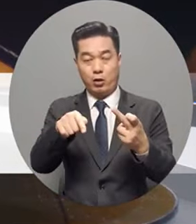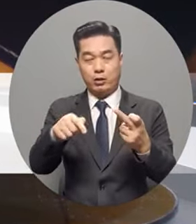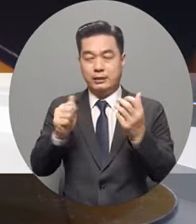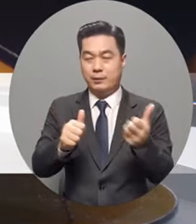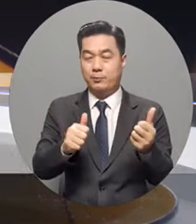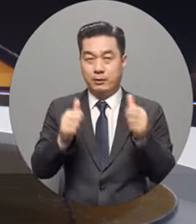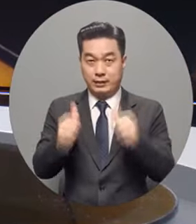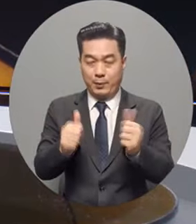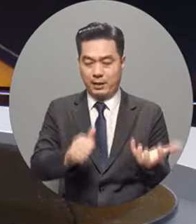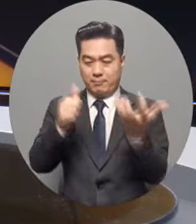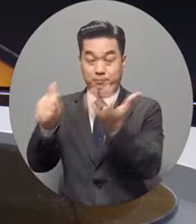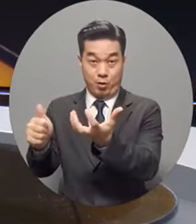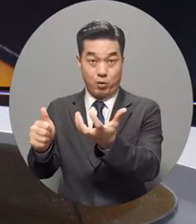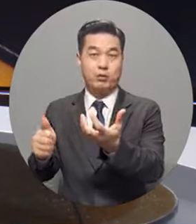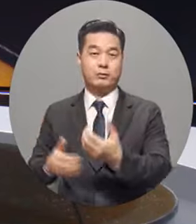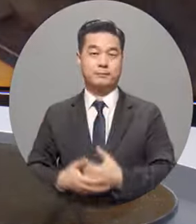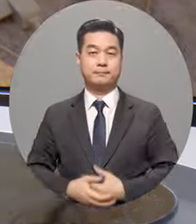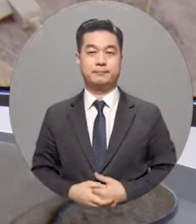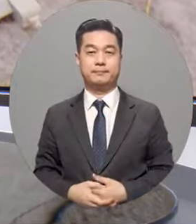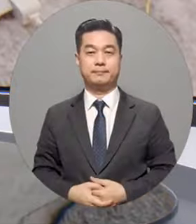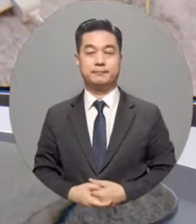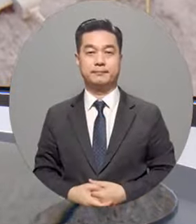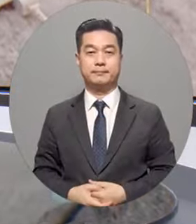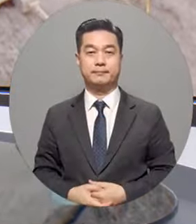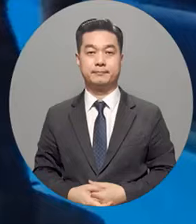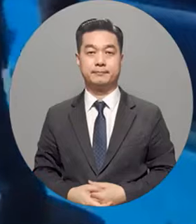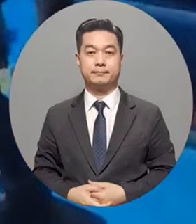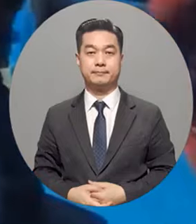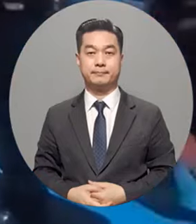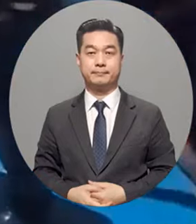넘겼는데요. 재은효 기자의 보도 보시겠습니다.